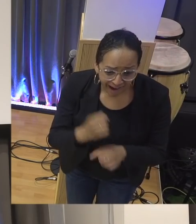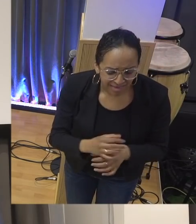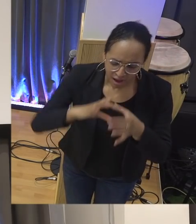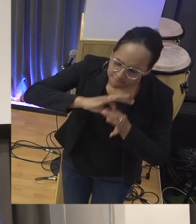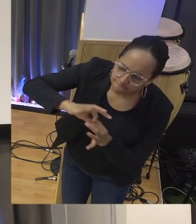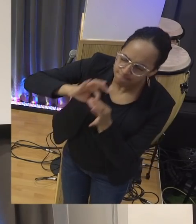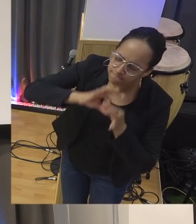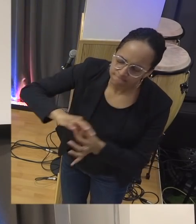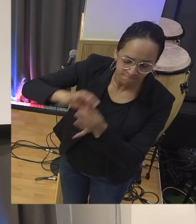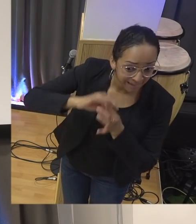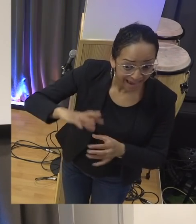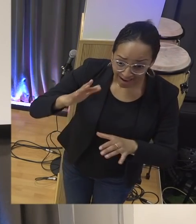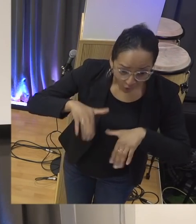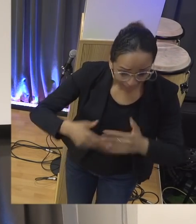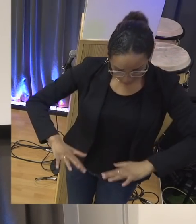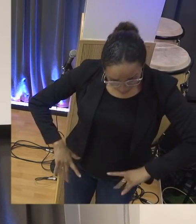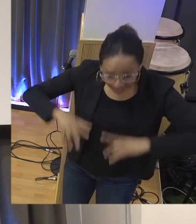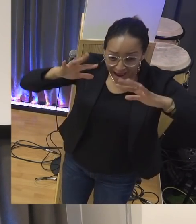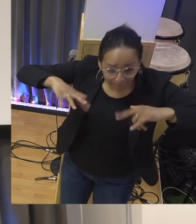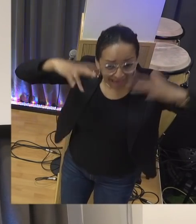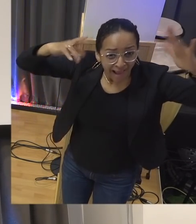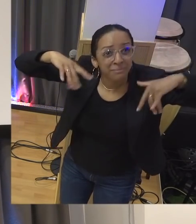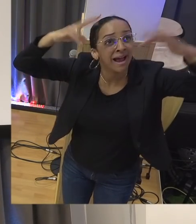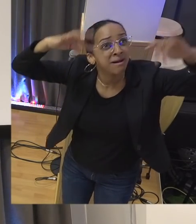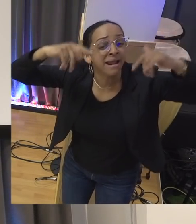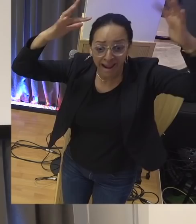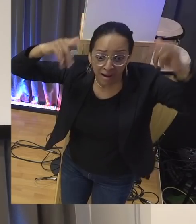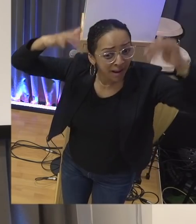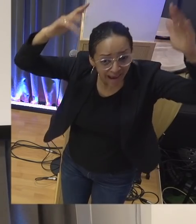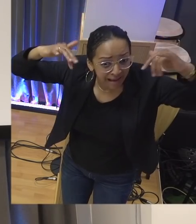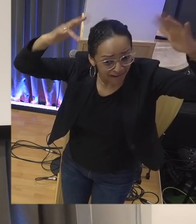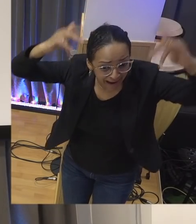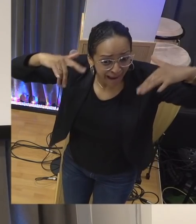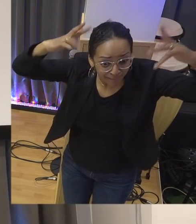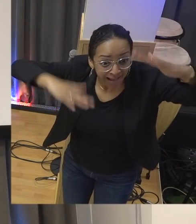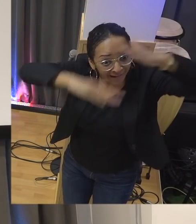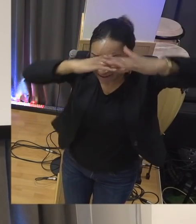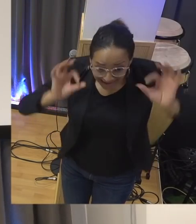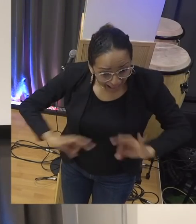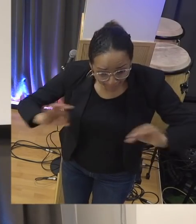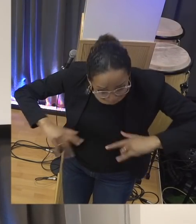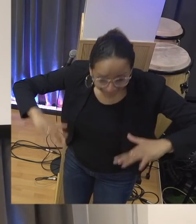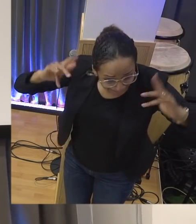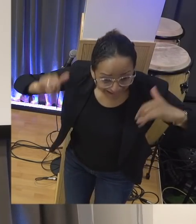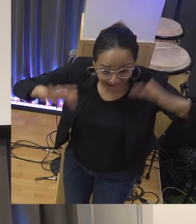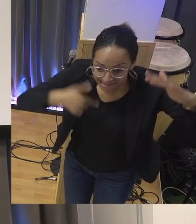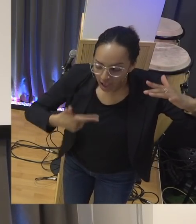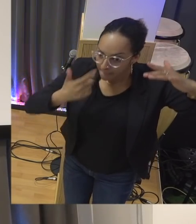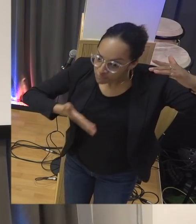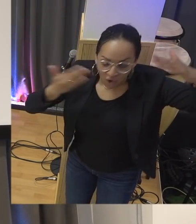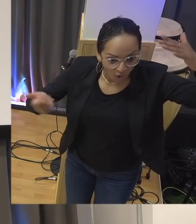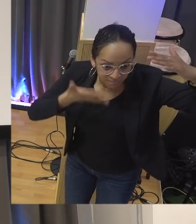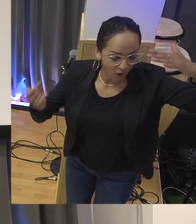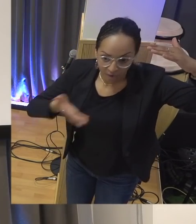renouvellent. Il y a un océan profond dans lequel on peut plonger. On en ressort rafraîchi,